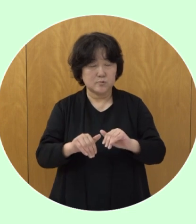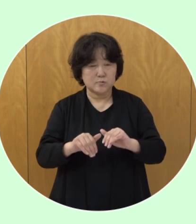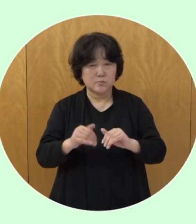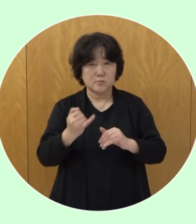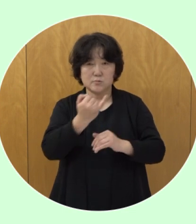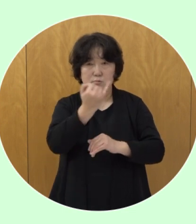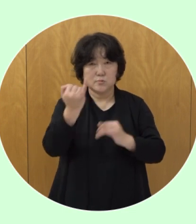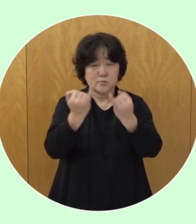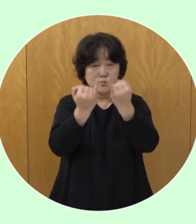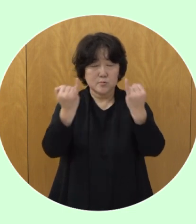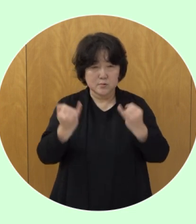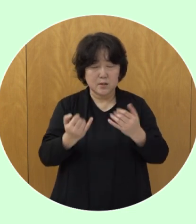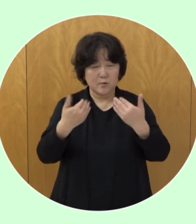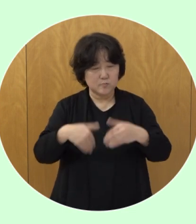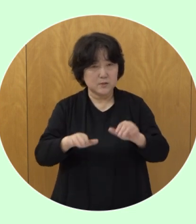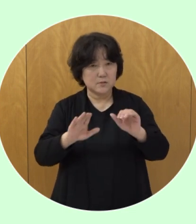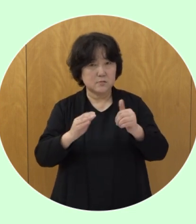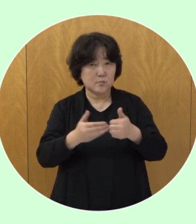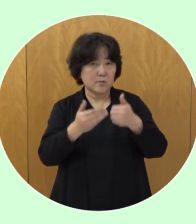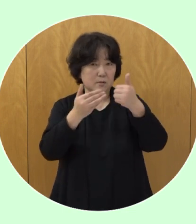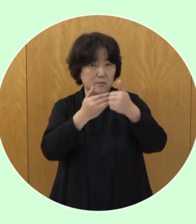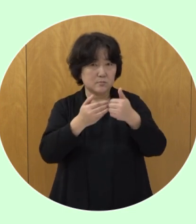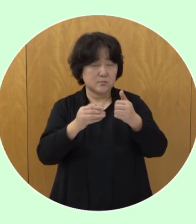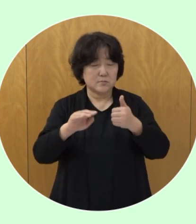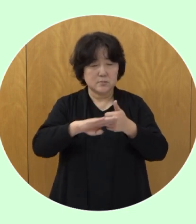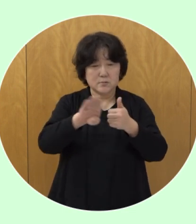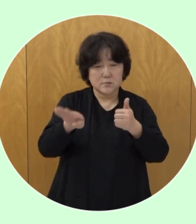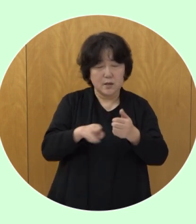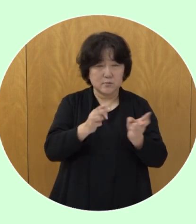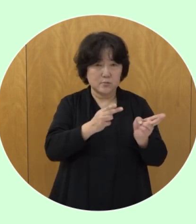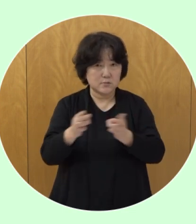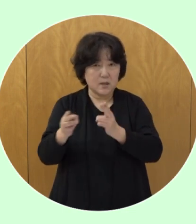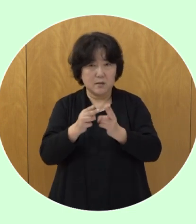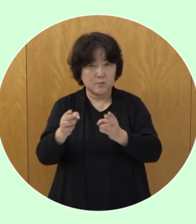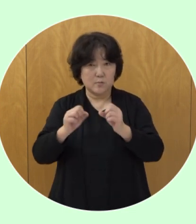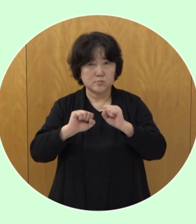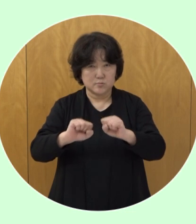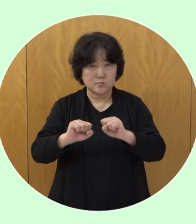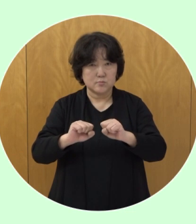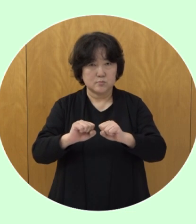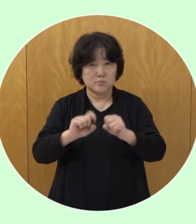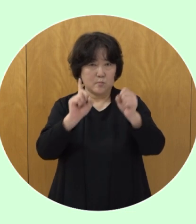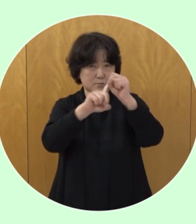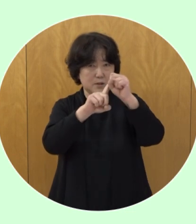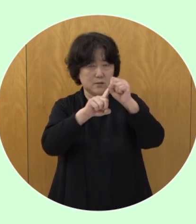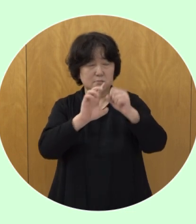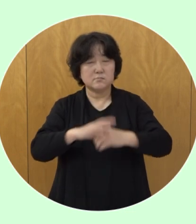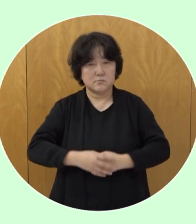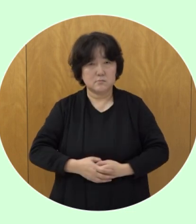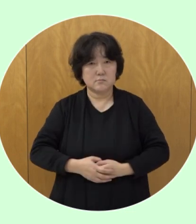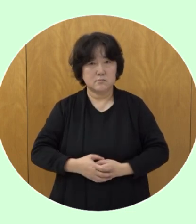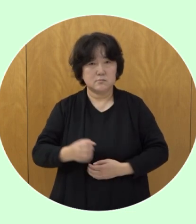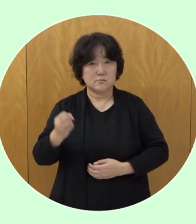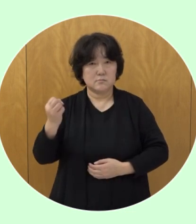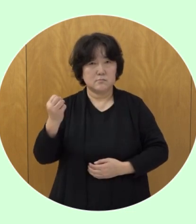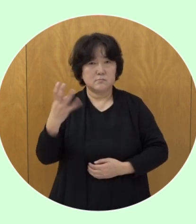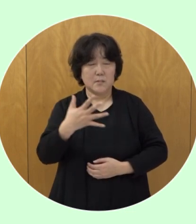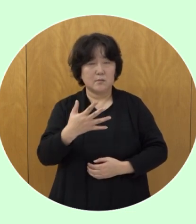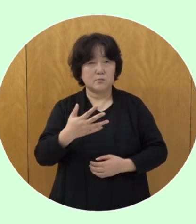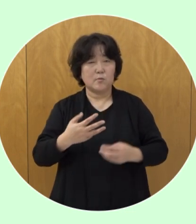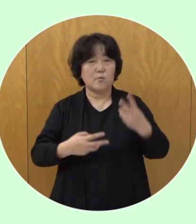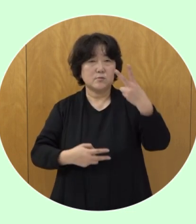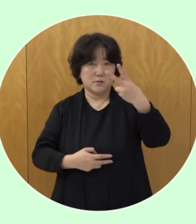産み育てられるような環境整備を強化しようとするものでございます。番号の2つ目でございます